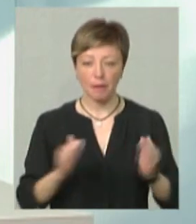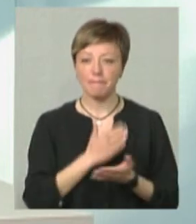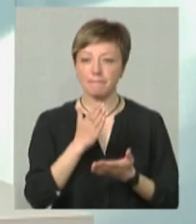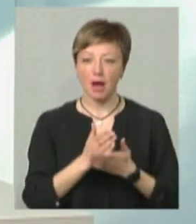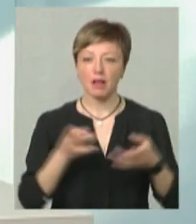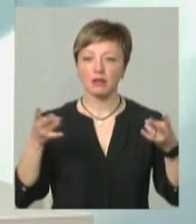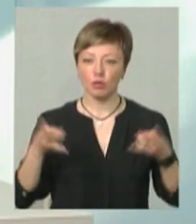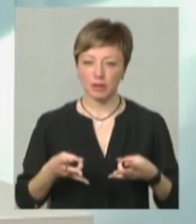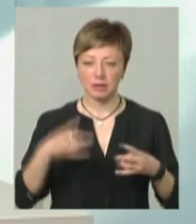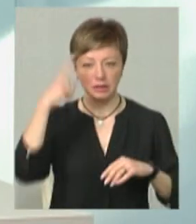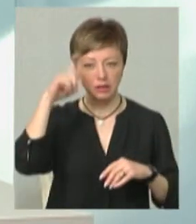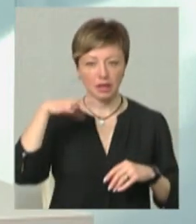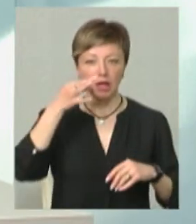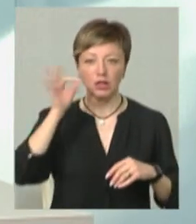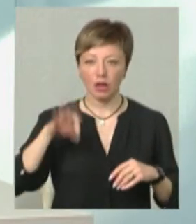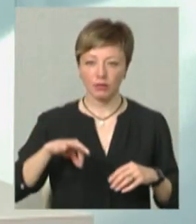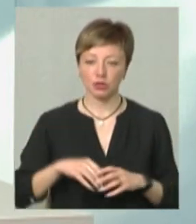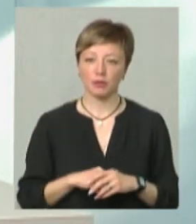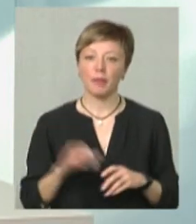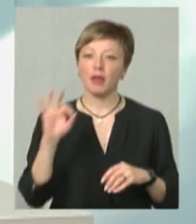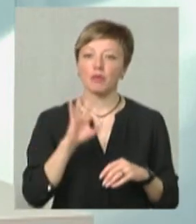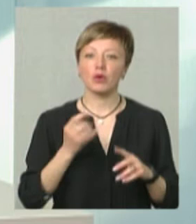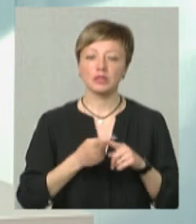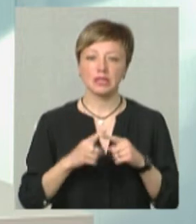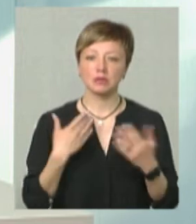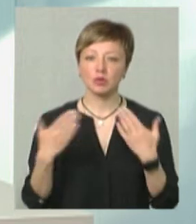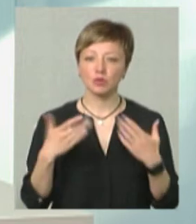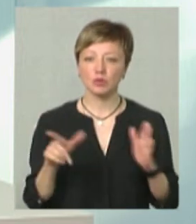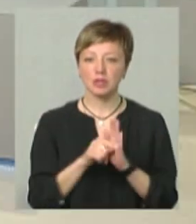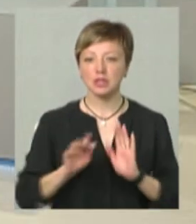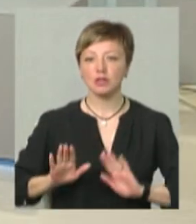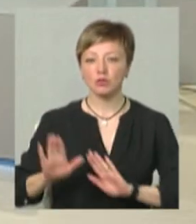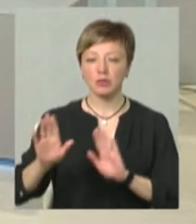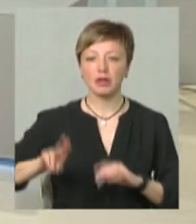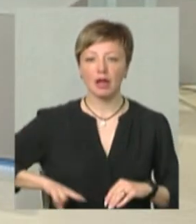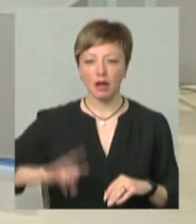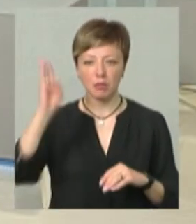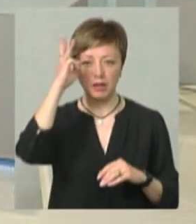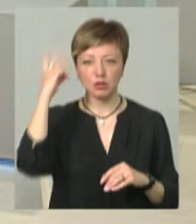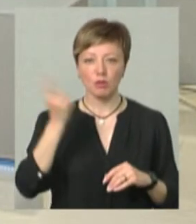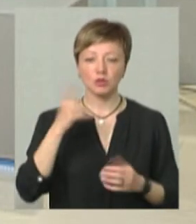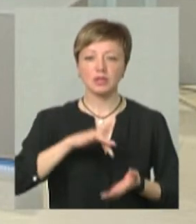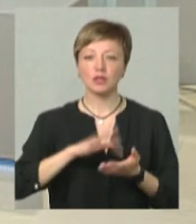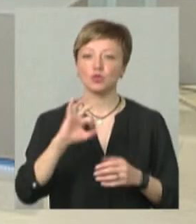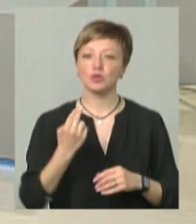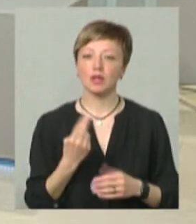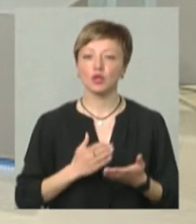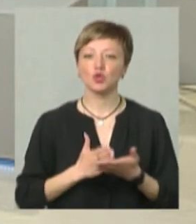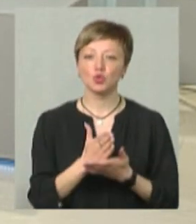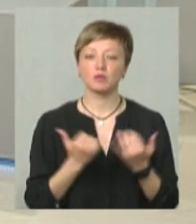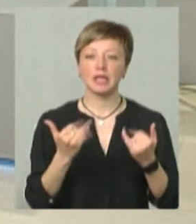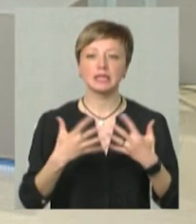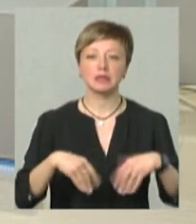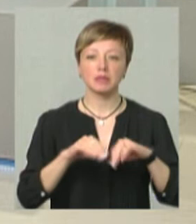мали необхідні знання і навички. Про це спілкуємося з заступницею директора Хмельницького обласного центру соціальних служб